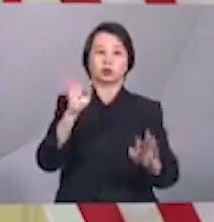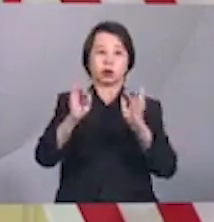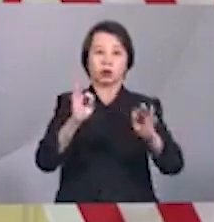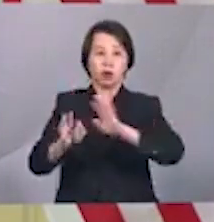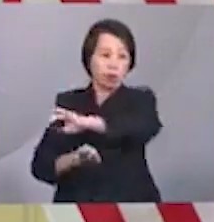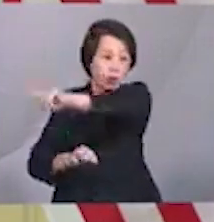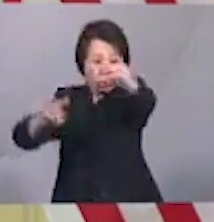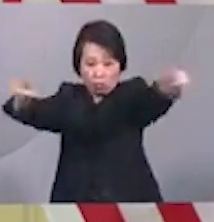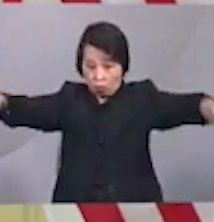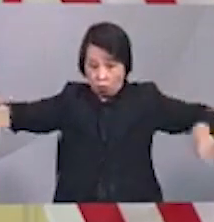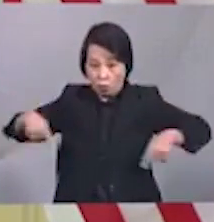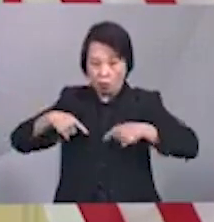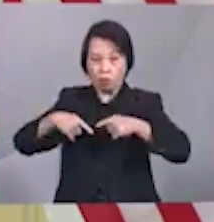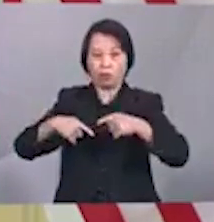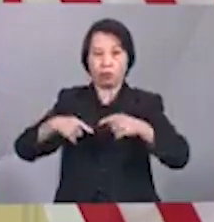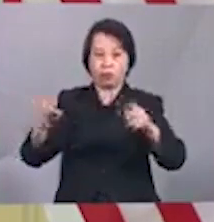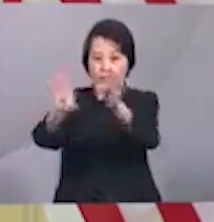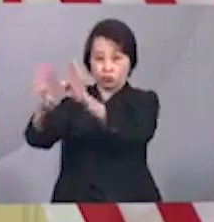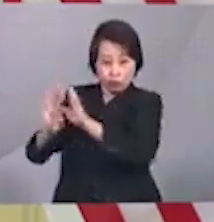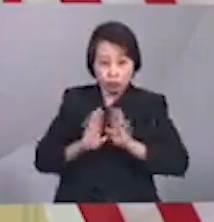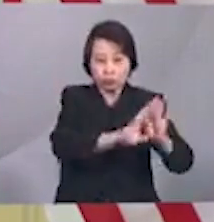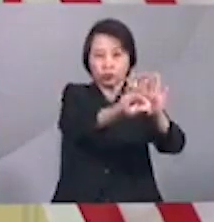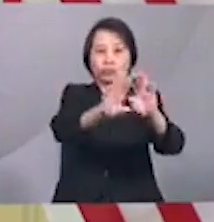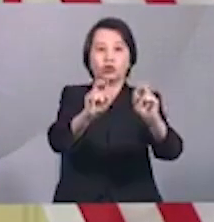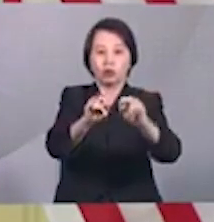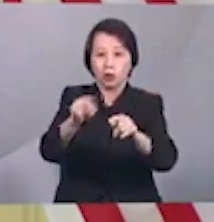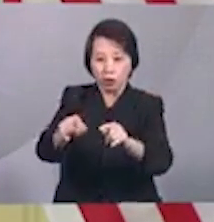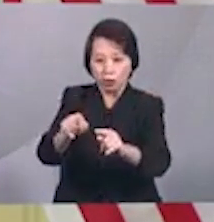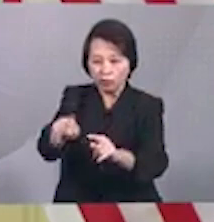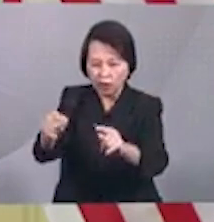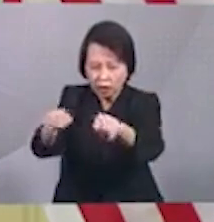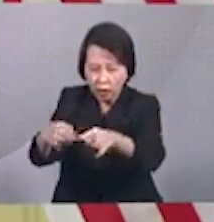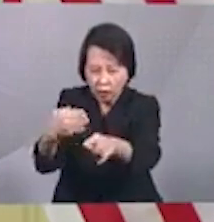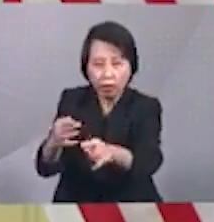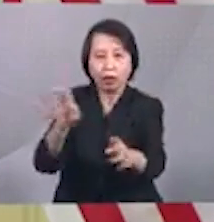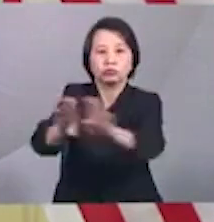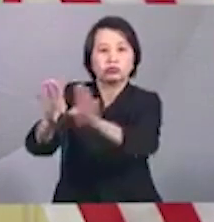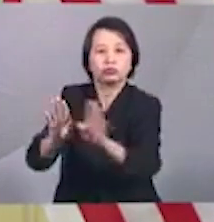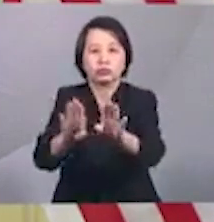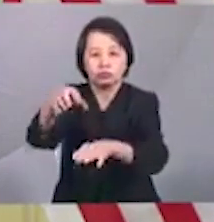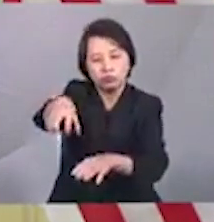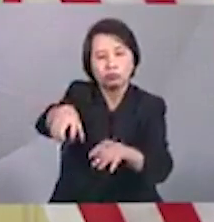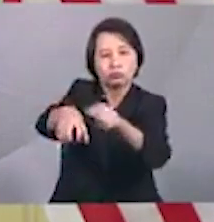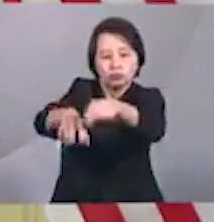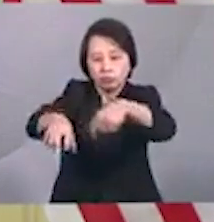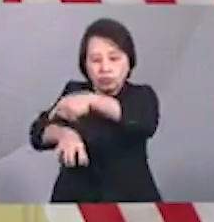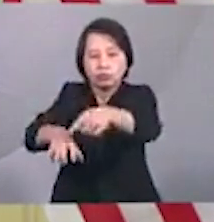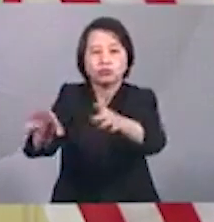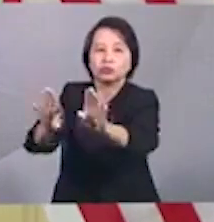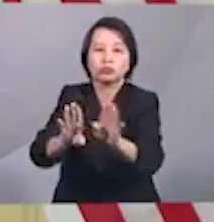the whole daerah Hulu Langat, tetapi kita lock, kita buat kawalan pergerakan secara